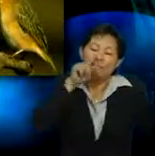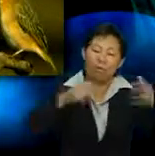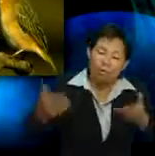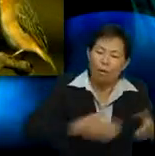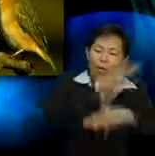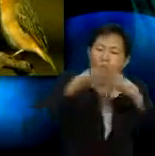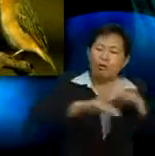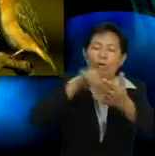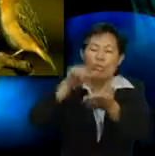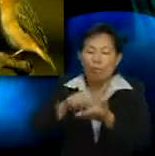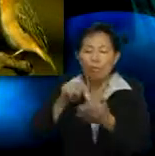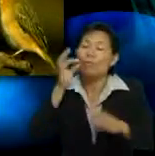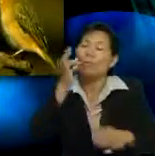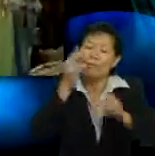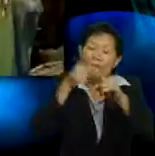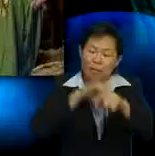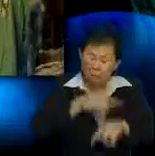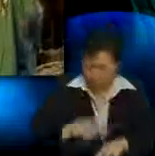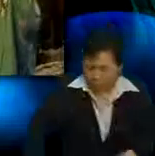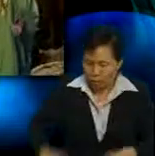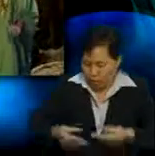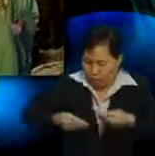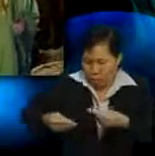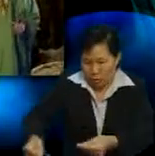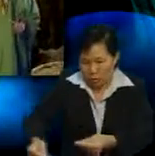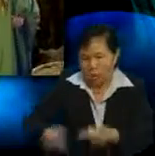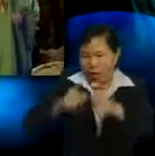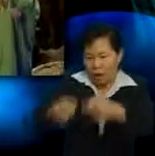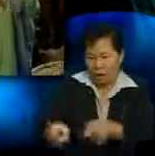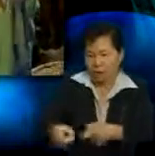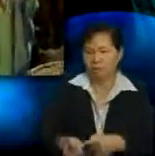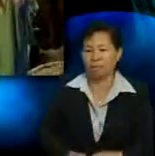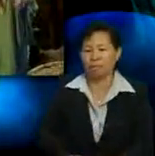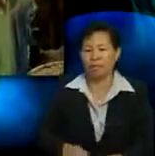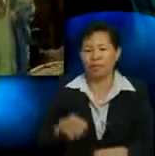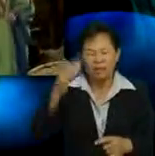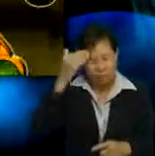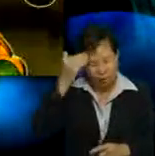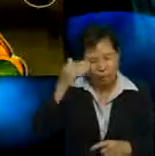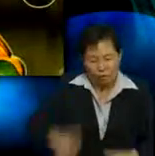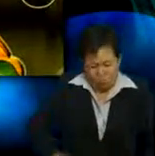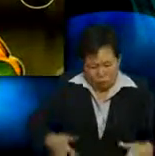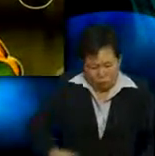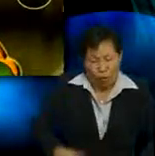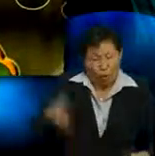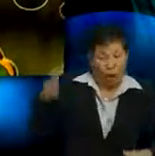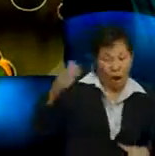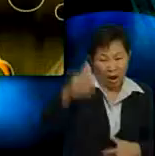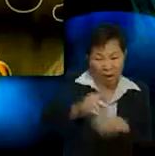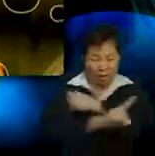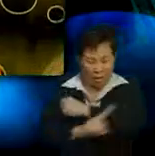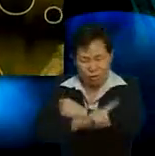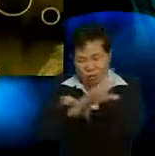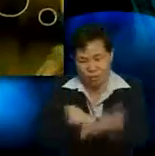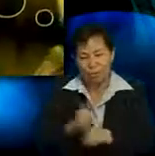segala buah-buahan kepada Raja Memerang untuk memberi sebagai hadiah. Ia tahu monyet pasti akan dihukum